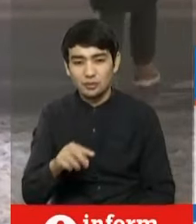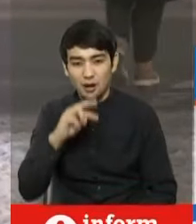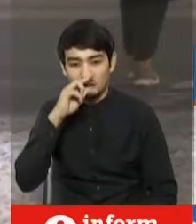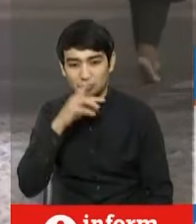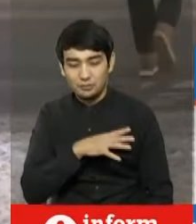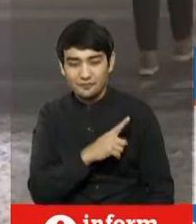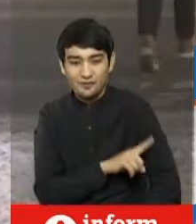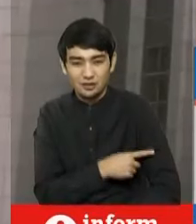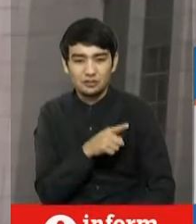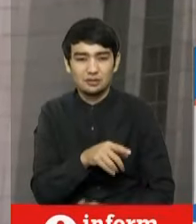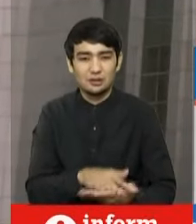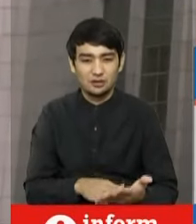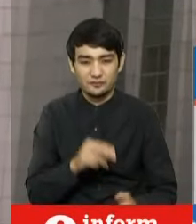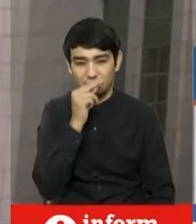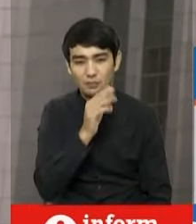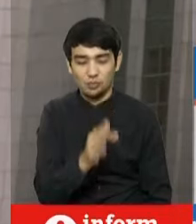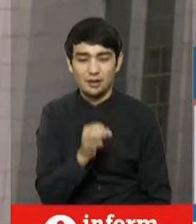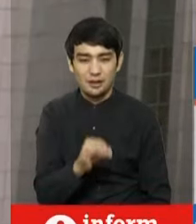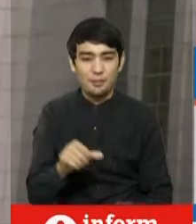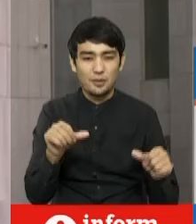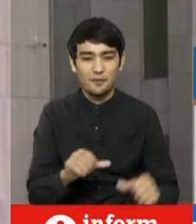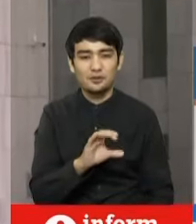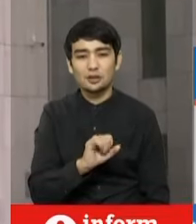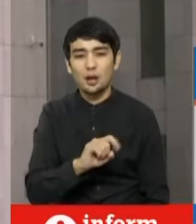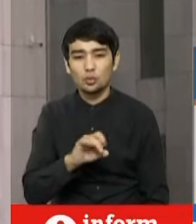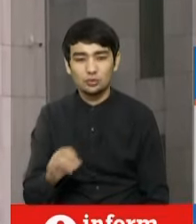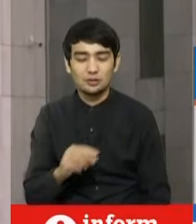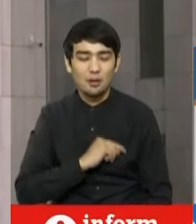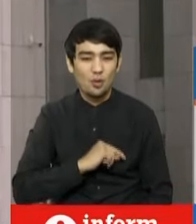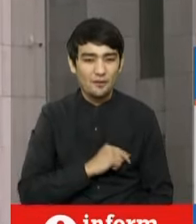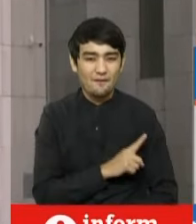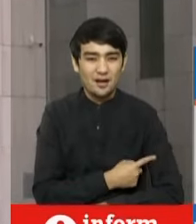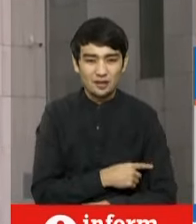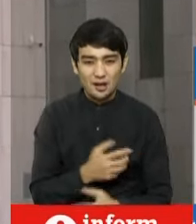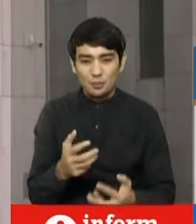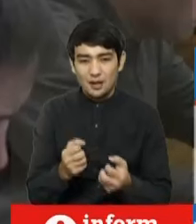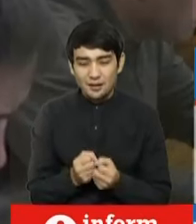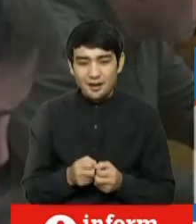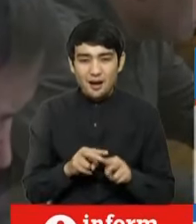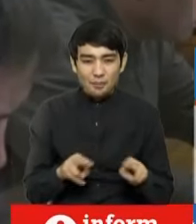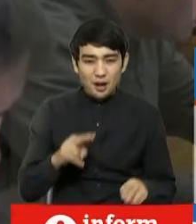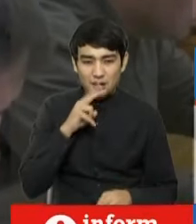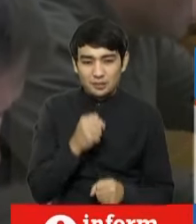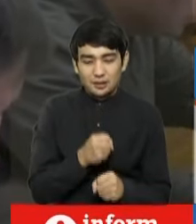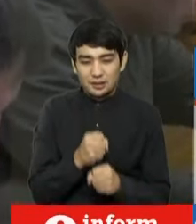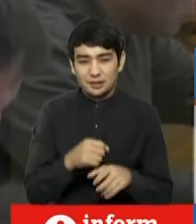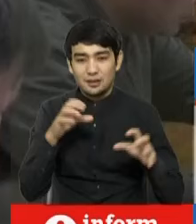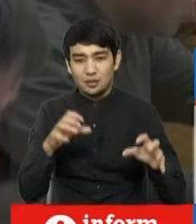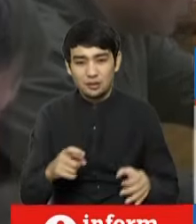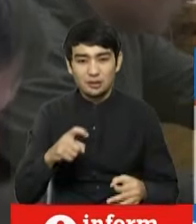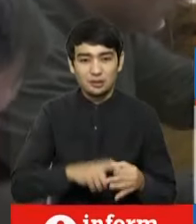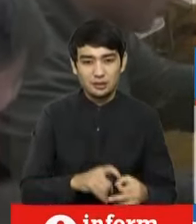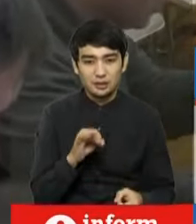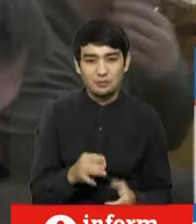одобрение в сенат тем временем отраслевой Профсоюз работников медицины Полагает что в случае принятия этих поправок в медорганизации будет